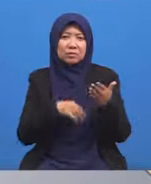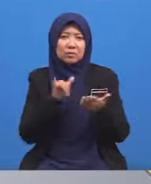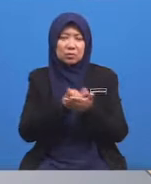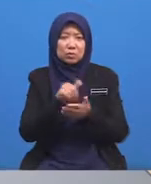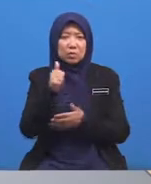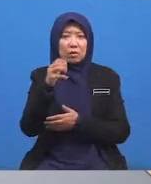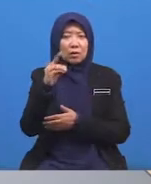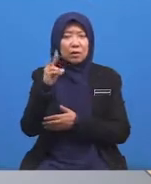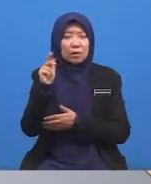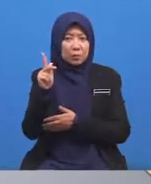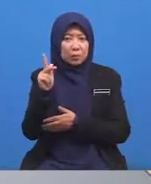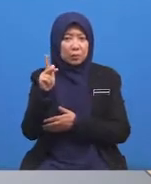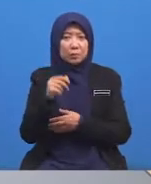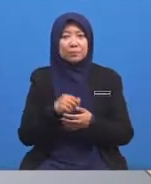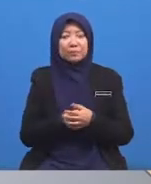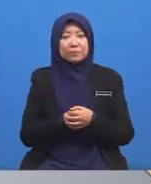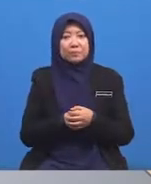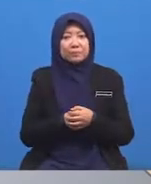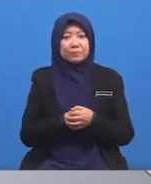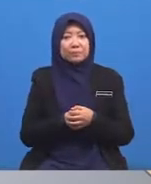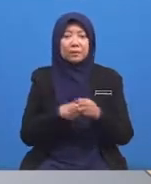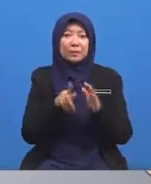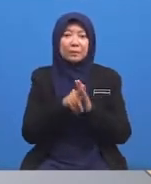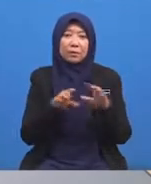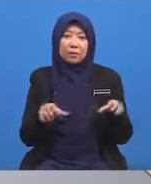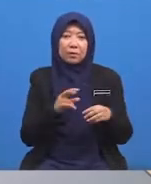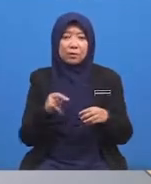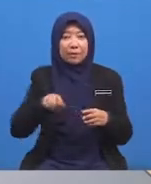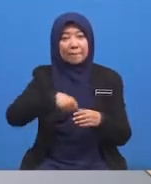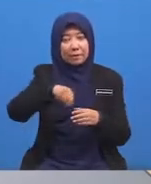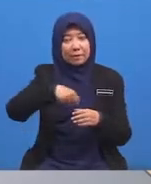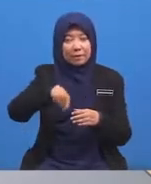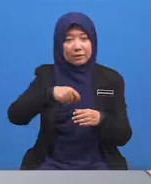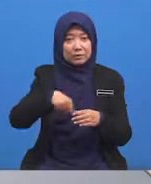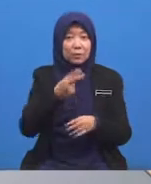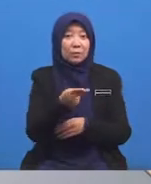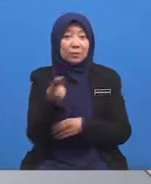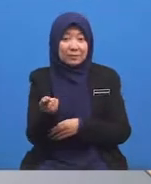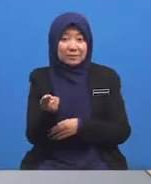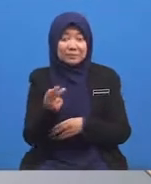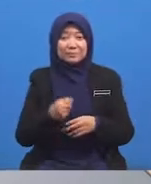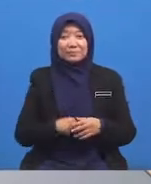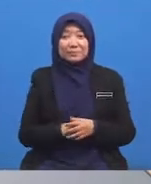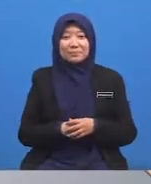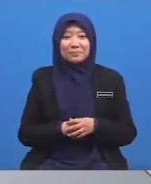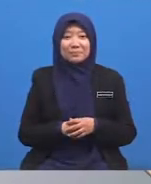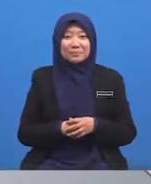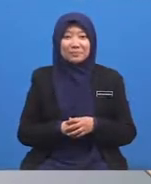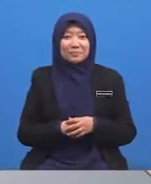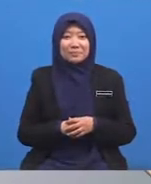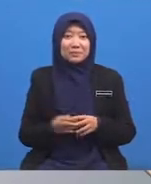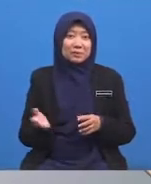Ya, apa itu aduk? Oh, aduk ialah perbuatan mengacau sesuatu bahan.